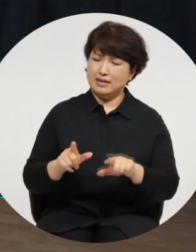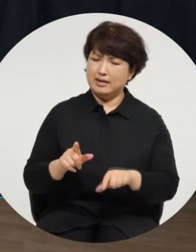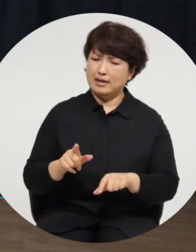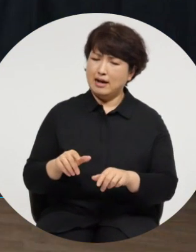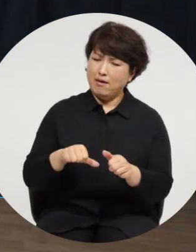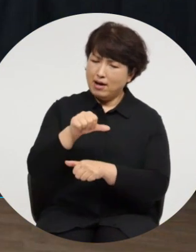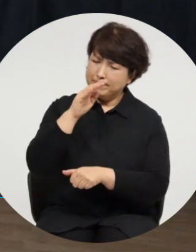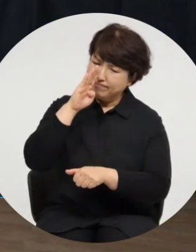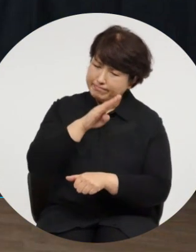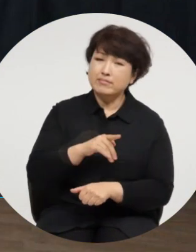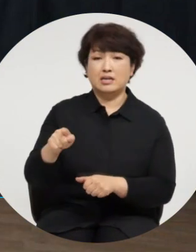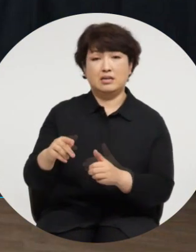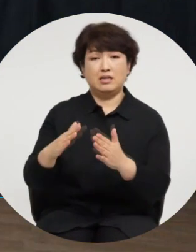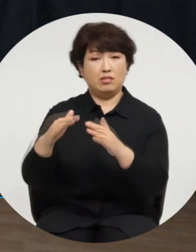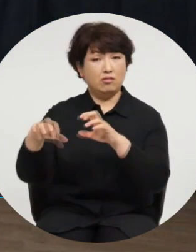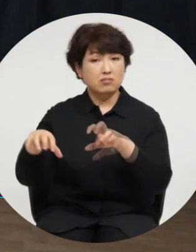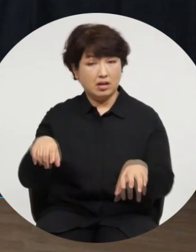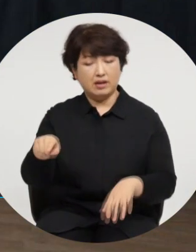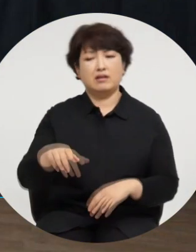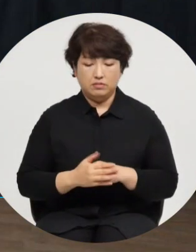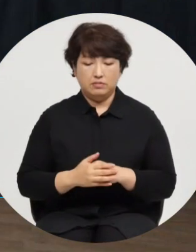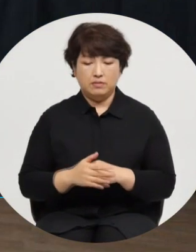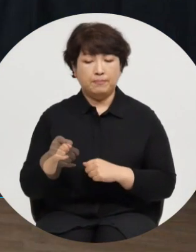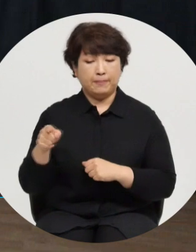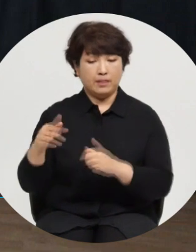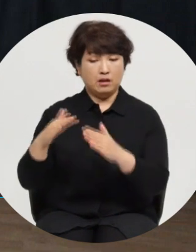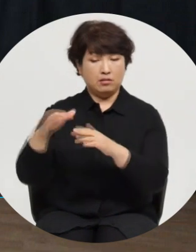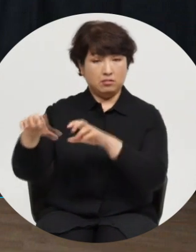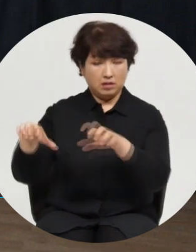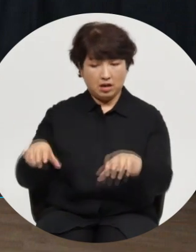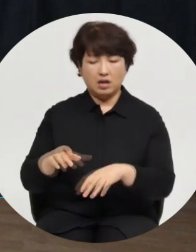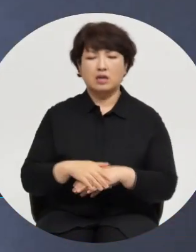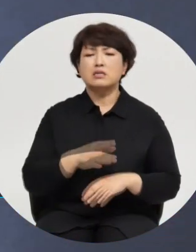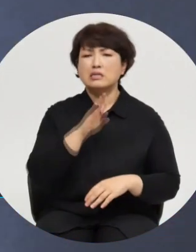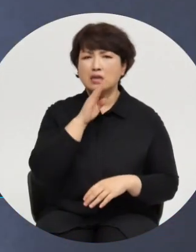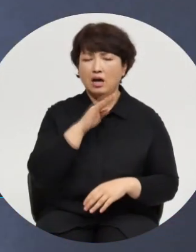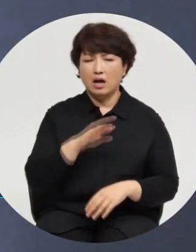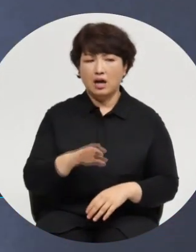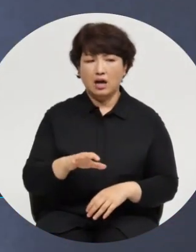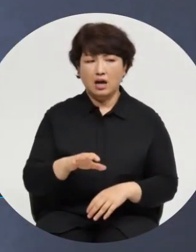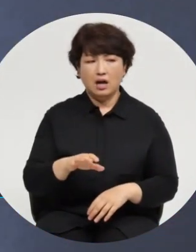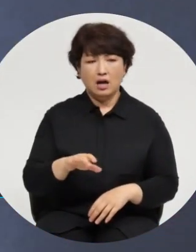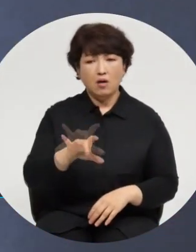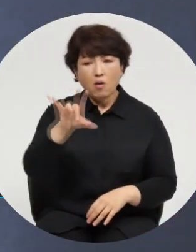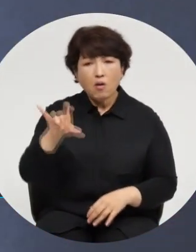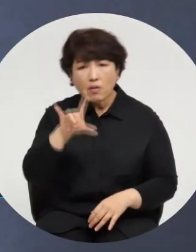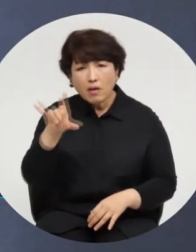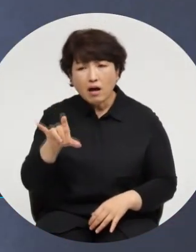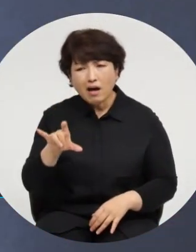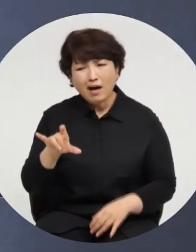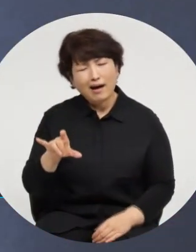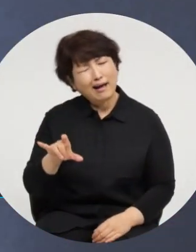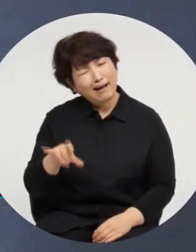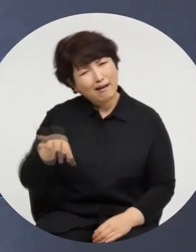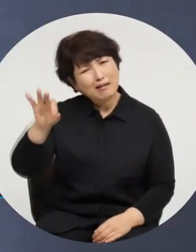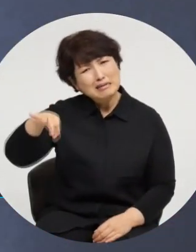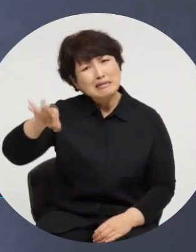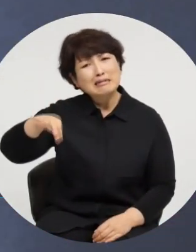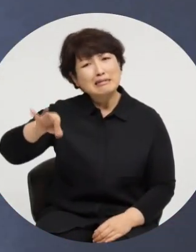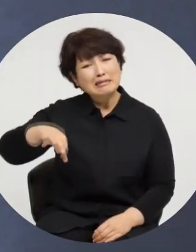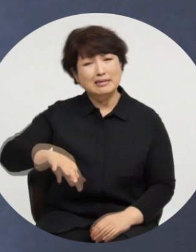조건의 사람 그런 동네 그 동네에서 실제로 커 내 나무 병 축에도 안